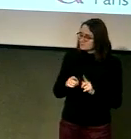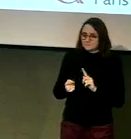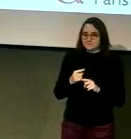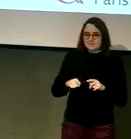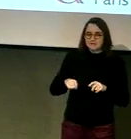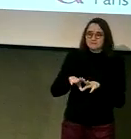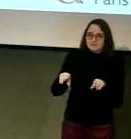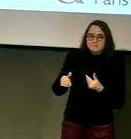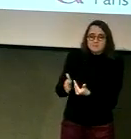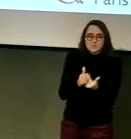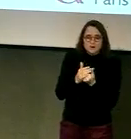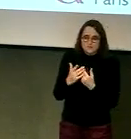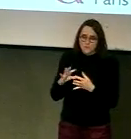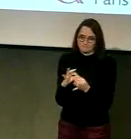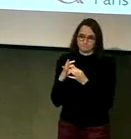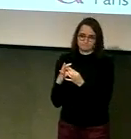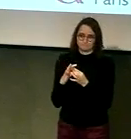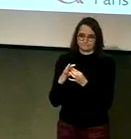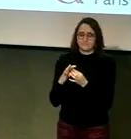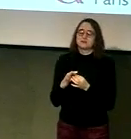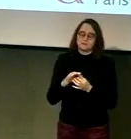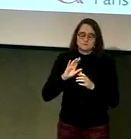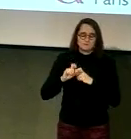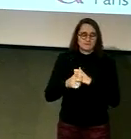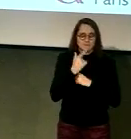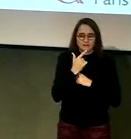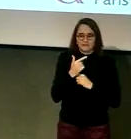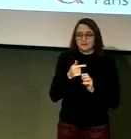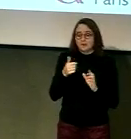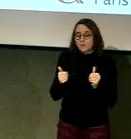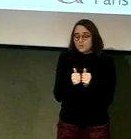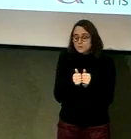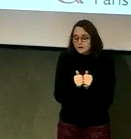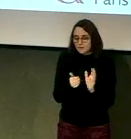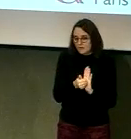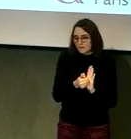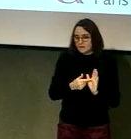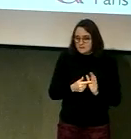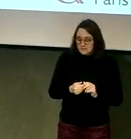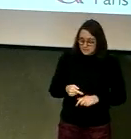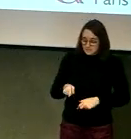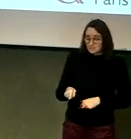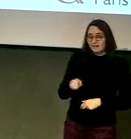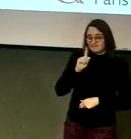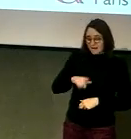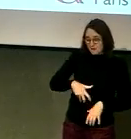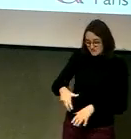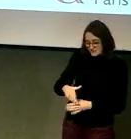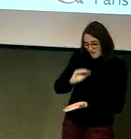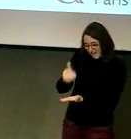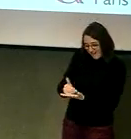solidaire. On reparlera du rôle du conjoint. Demander à une femme enceinte d'arrêter de fumer quand son conjoint fume, enfin,